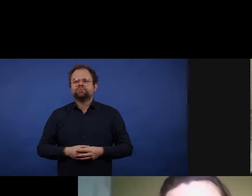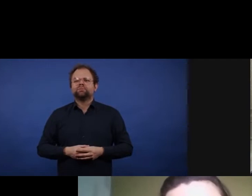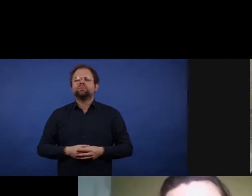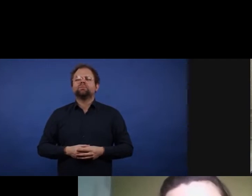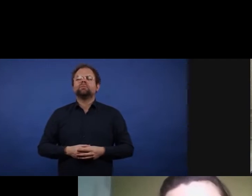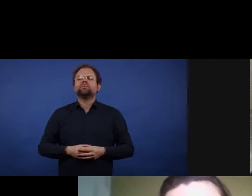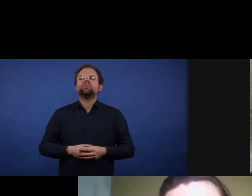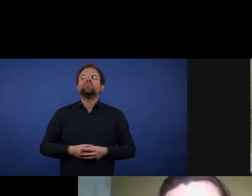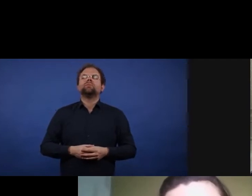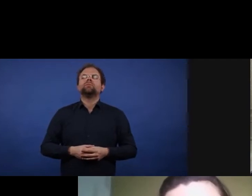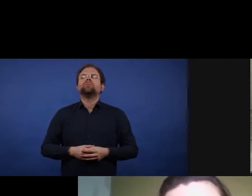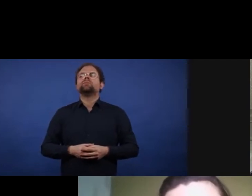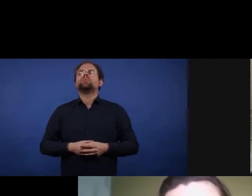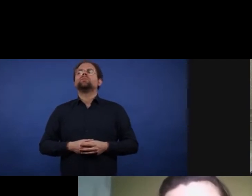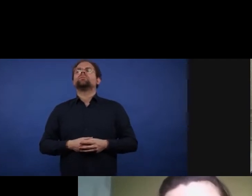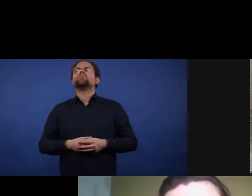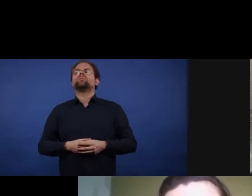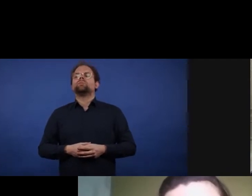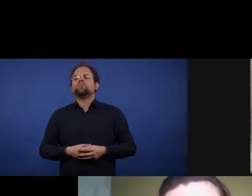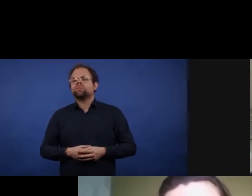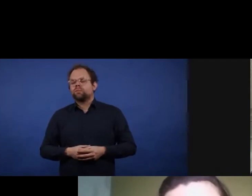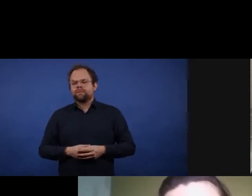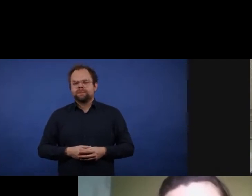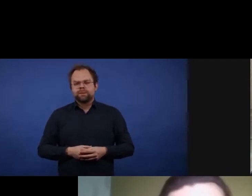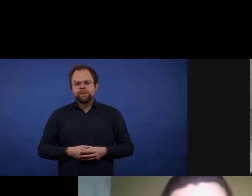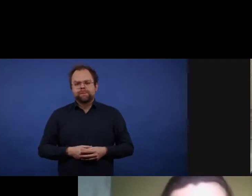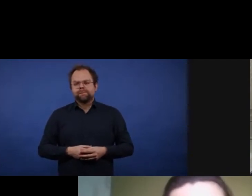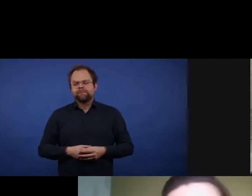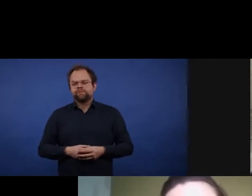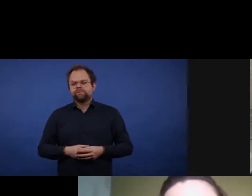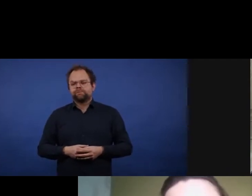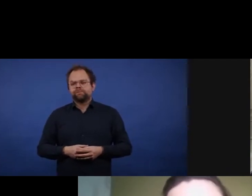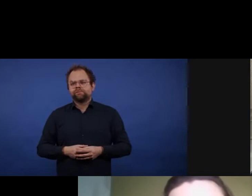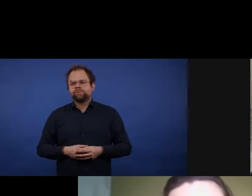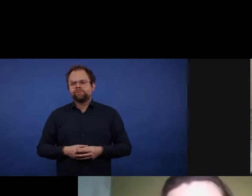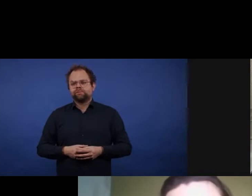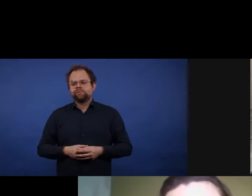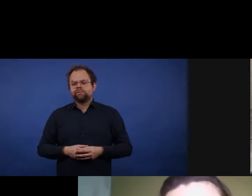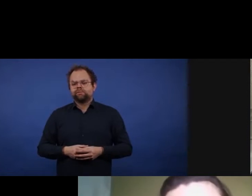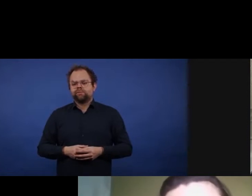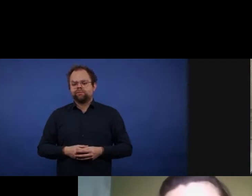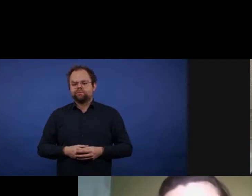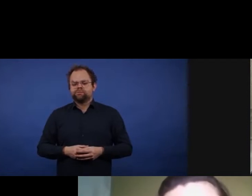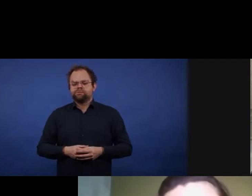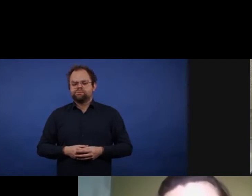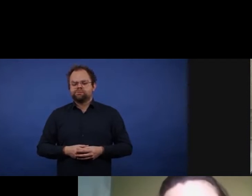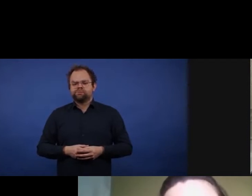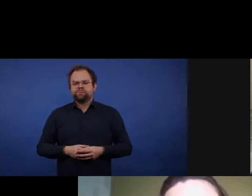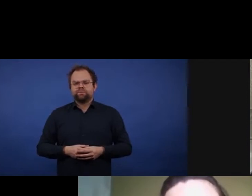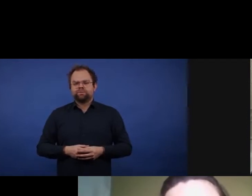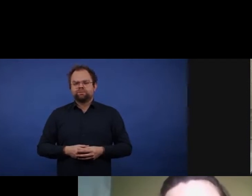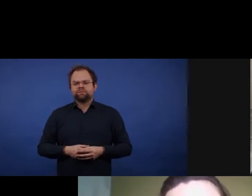مرحبا بك يا أستاذ أحمد وسعيد إنه الليلة أكون جزء في Good day, Ahmed. I'm very happy